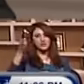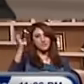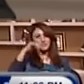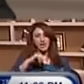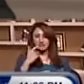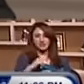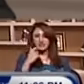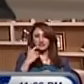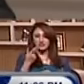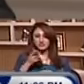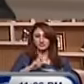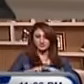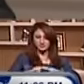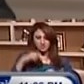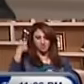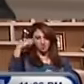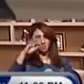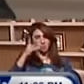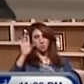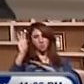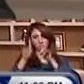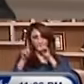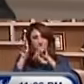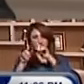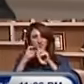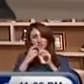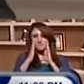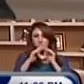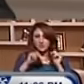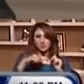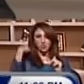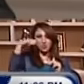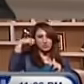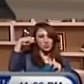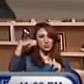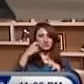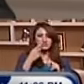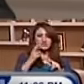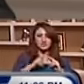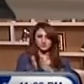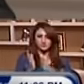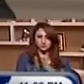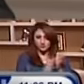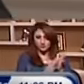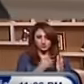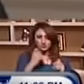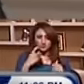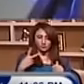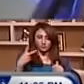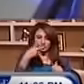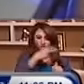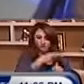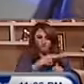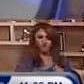والتاني هيكون رئيس وزارة والتالت رئيس جمهورية. بعد الفاصل، القضاء المصري إلى أين؟